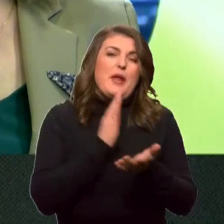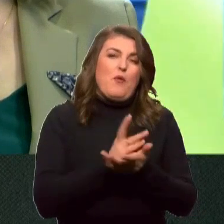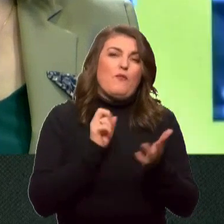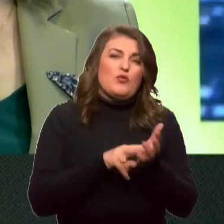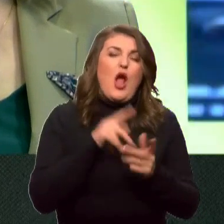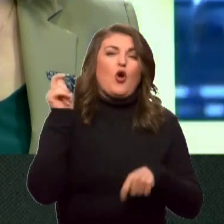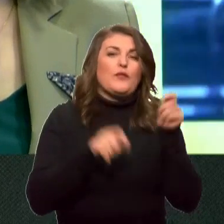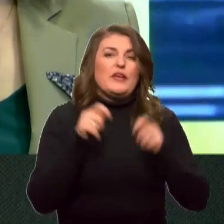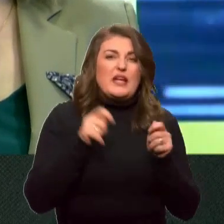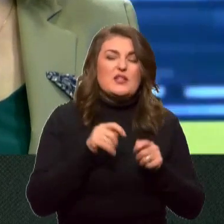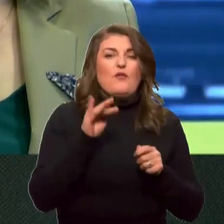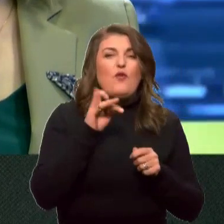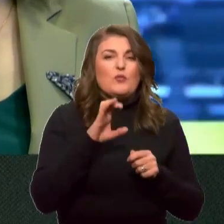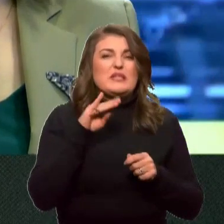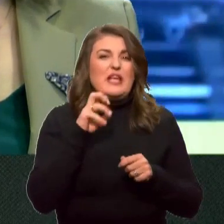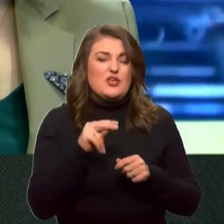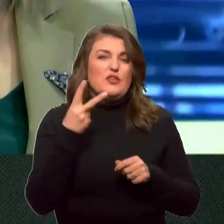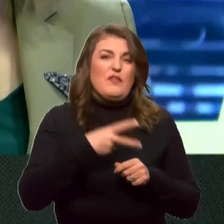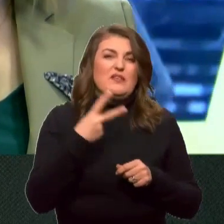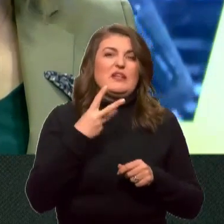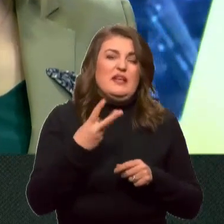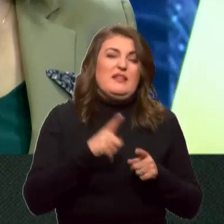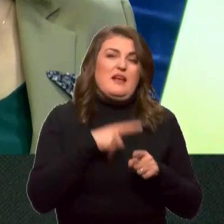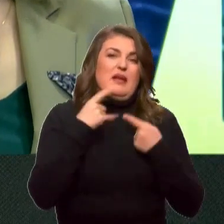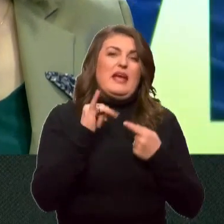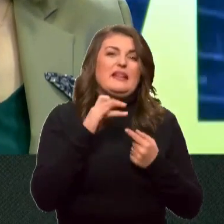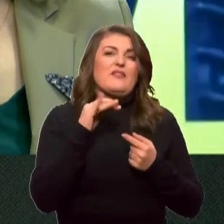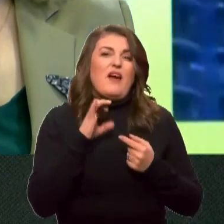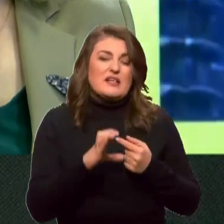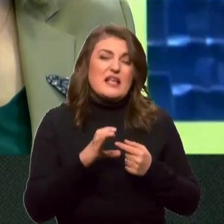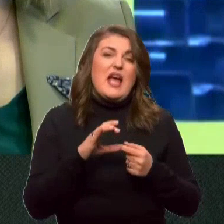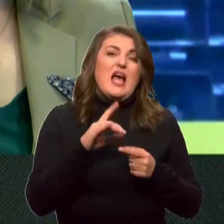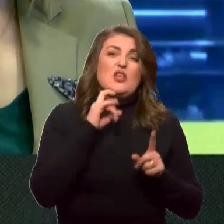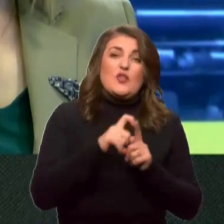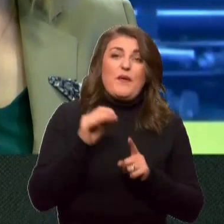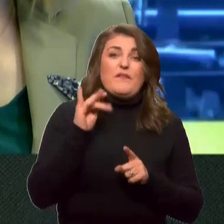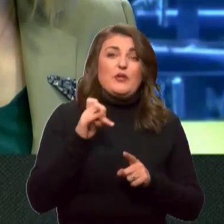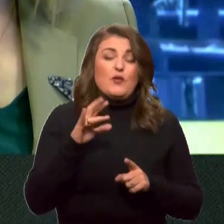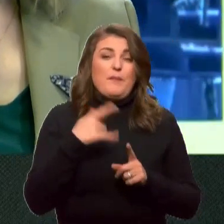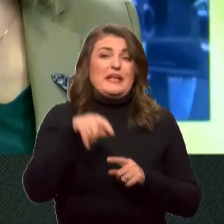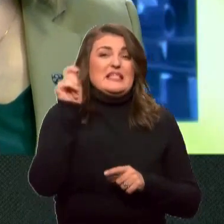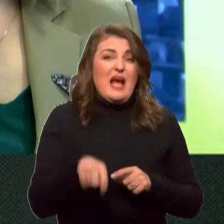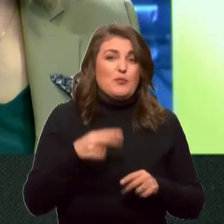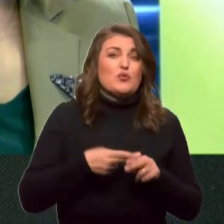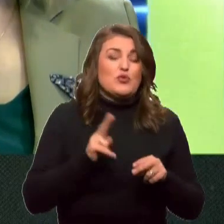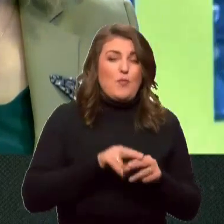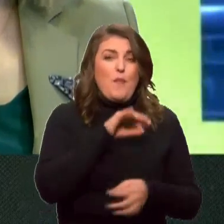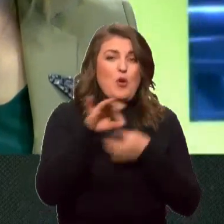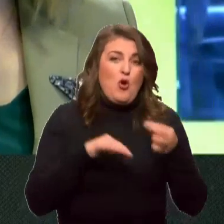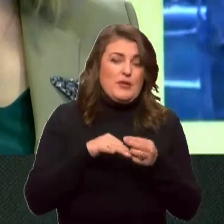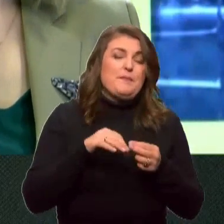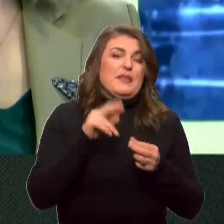на конференції Forbes Stage 2023. Так передає Інтерфакс. За словами Федорова, при запуску цих проєктів